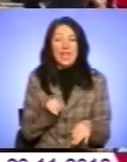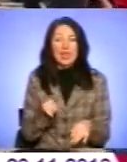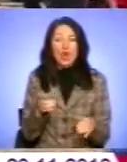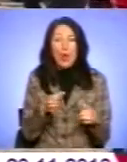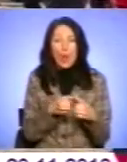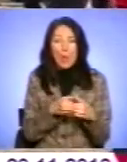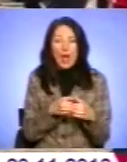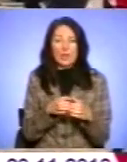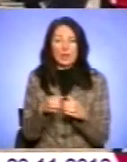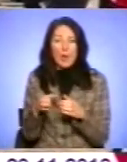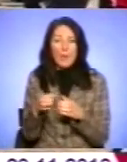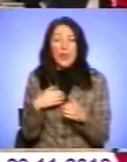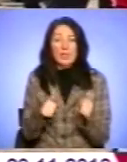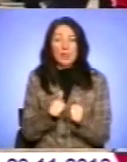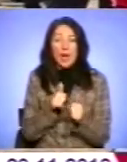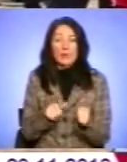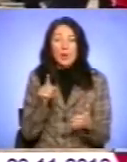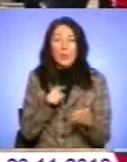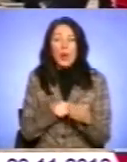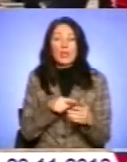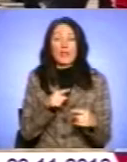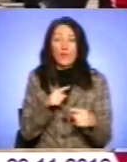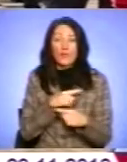командою ми змагаємося і попали в фінал.